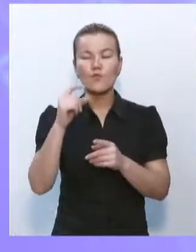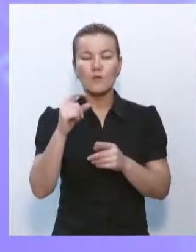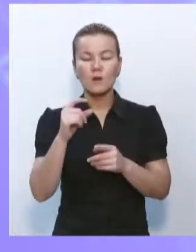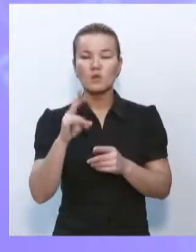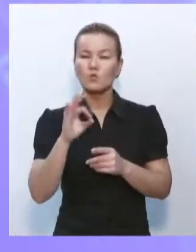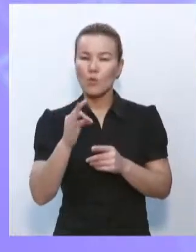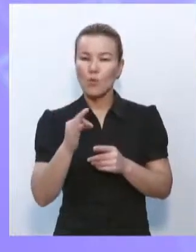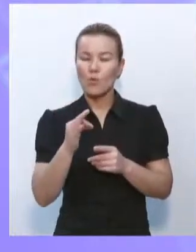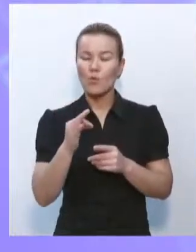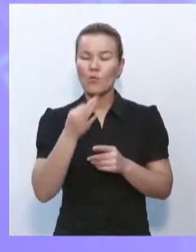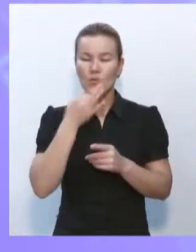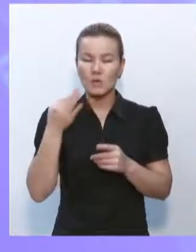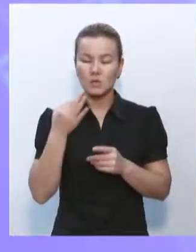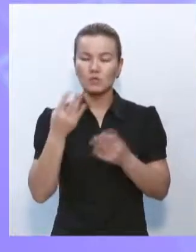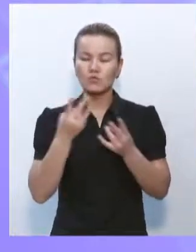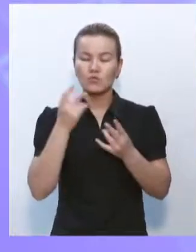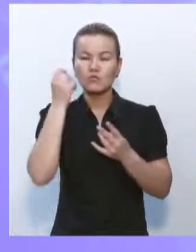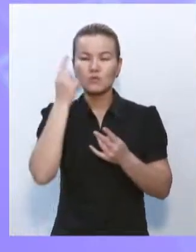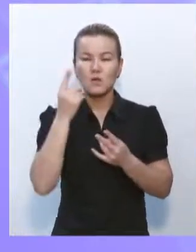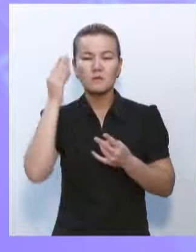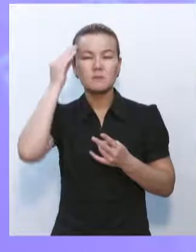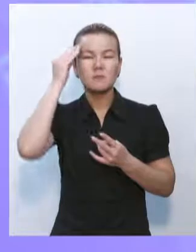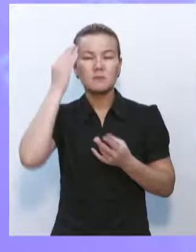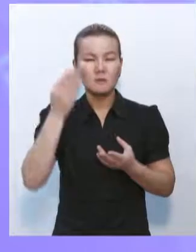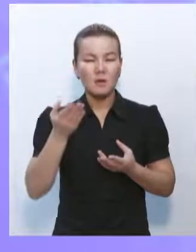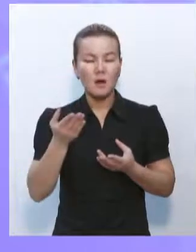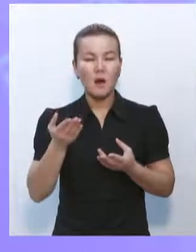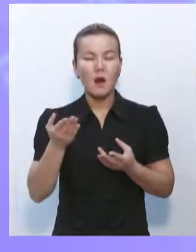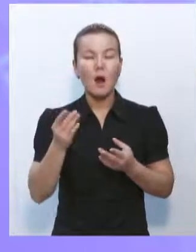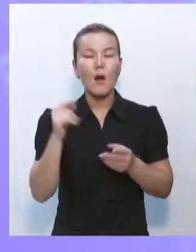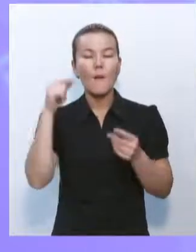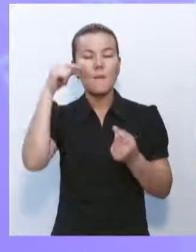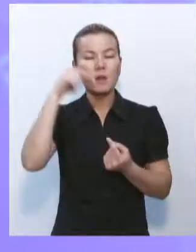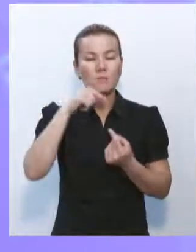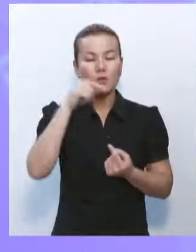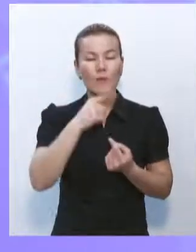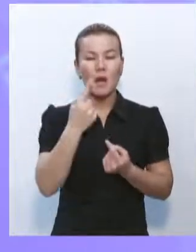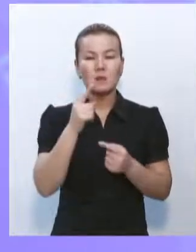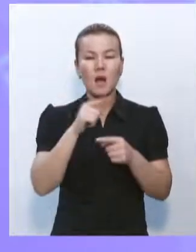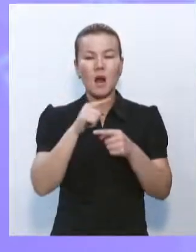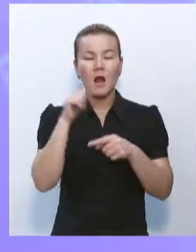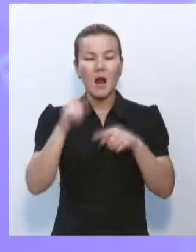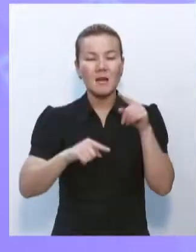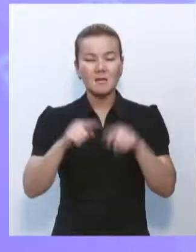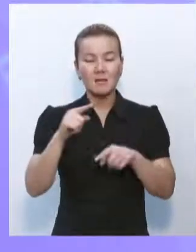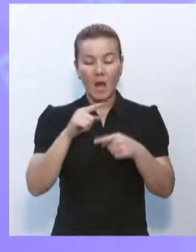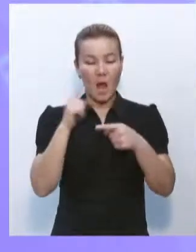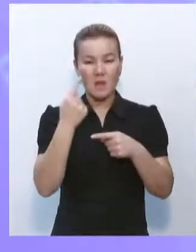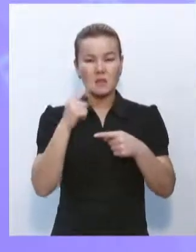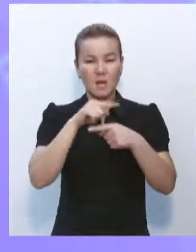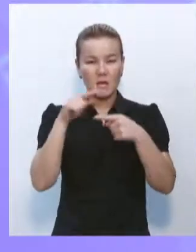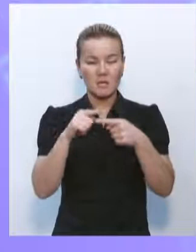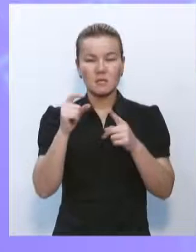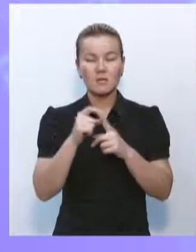но прежде выясним значение этого слова. Подберем однокоренные слова.